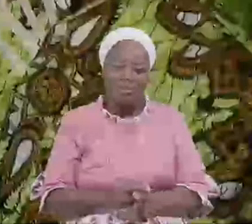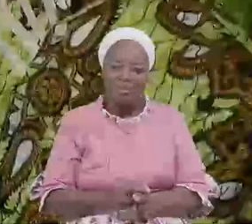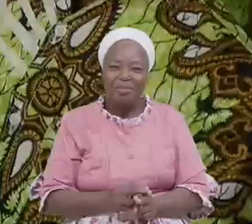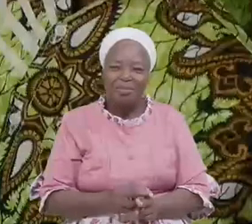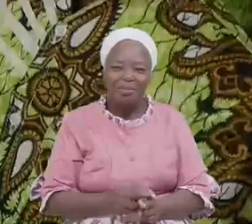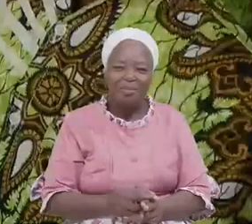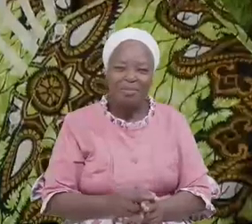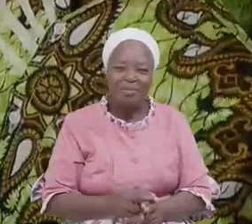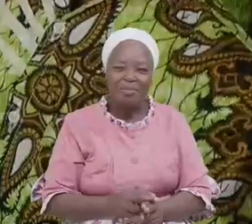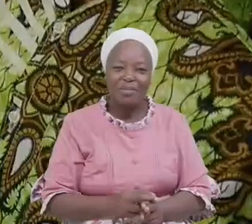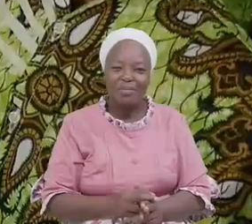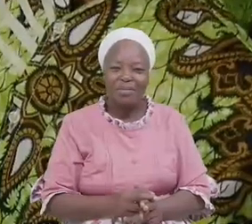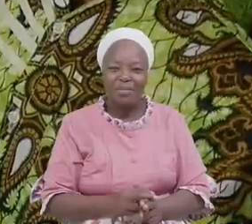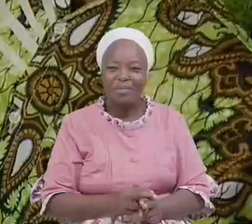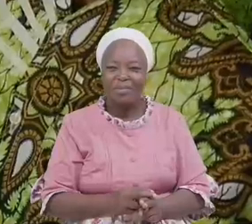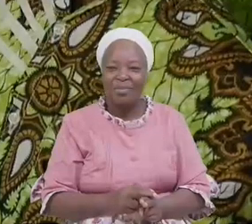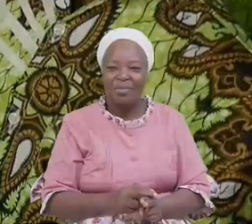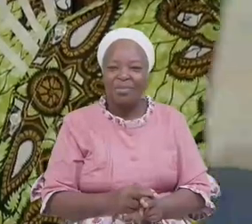Jésus.